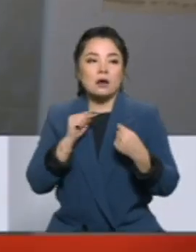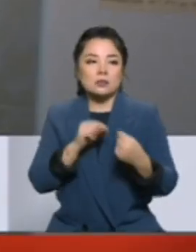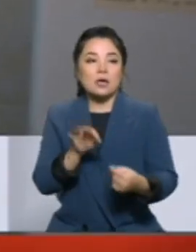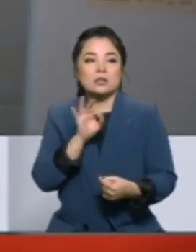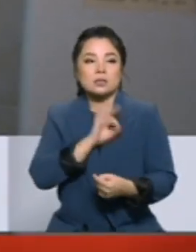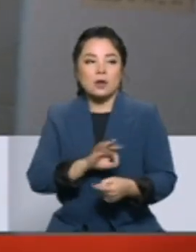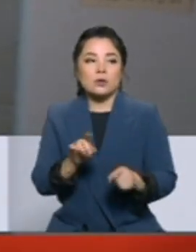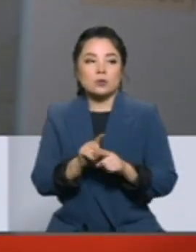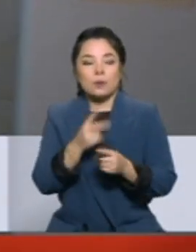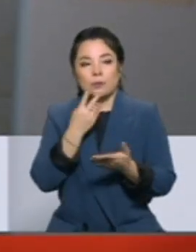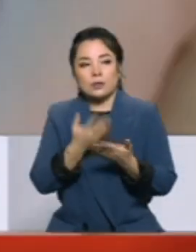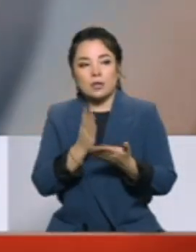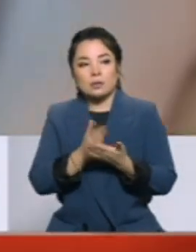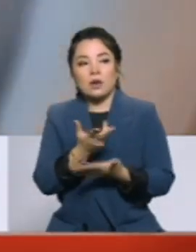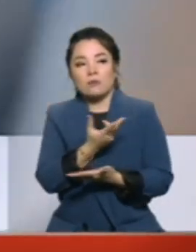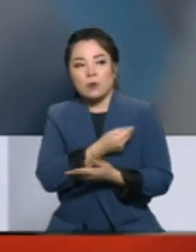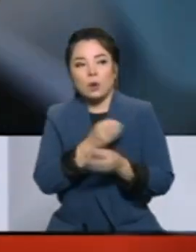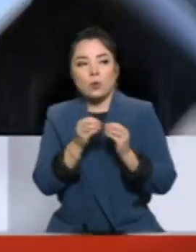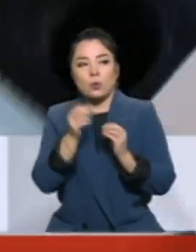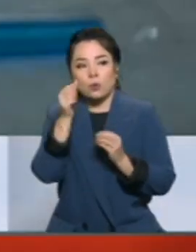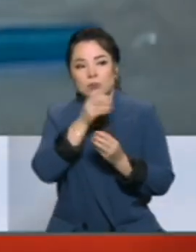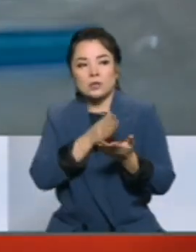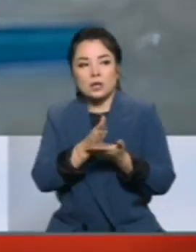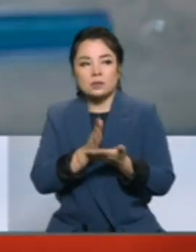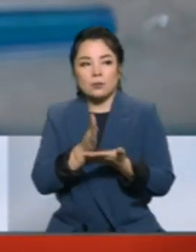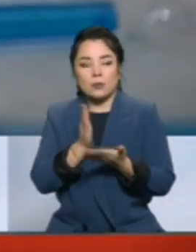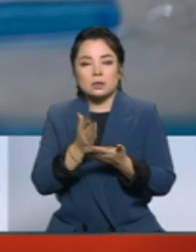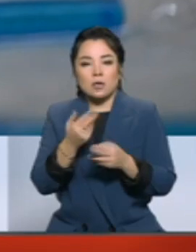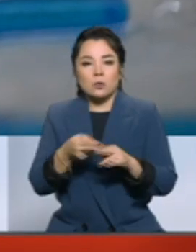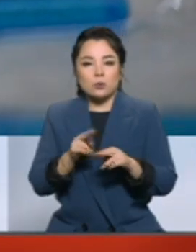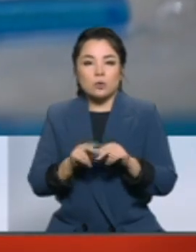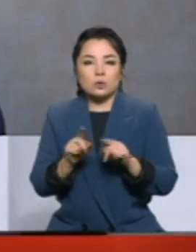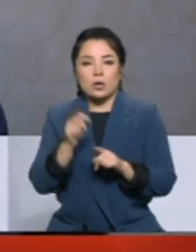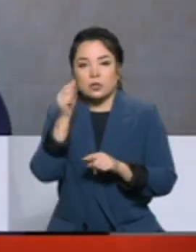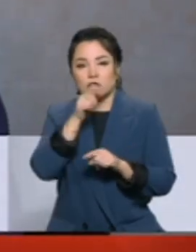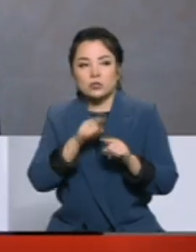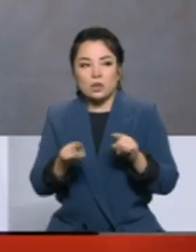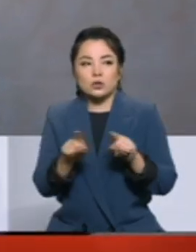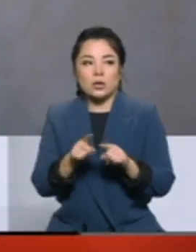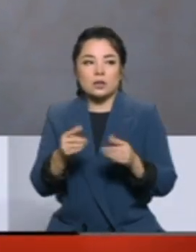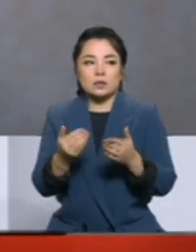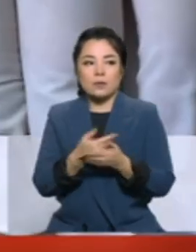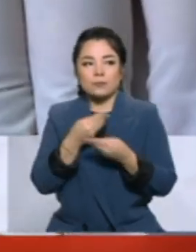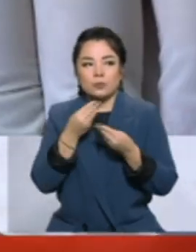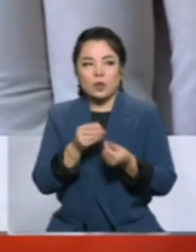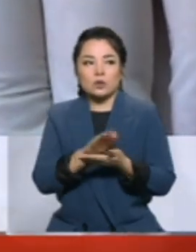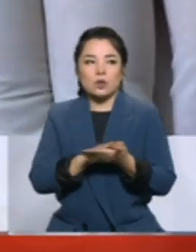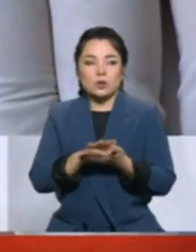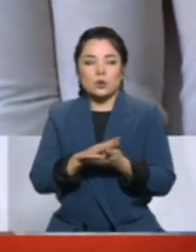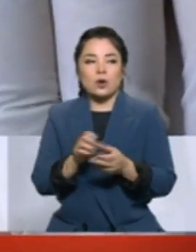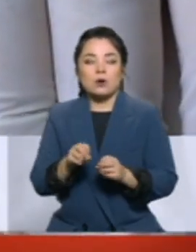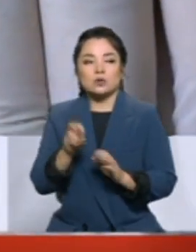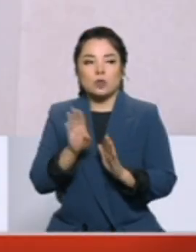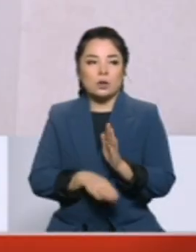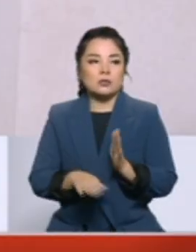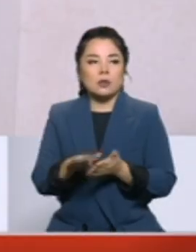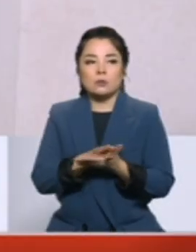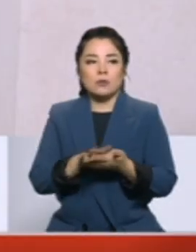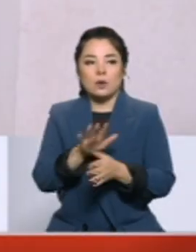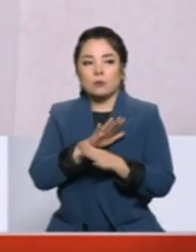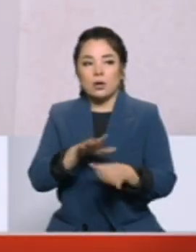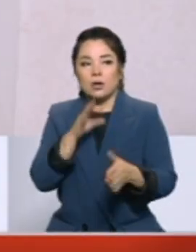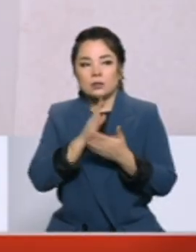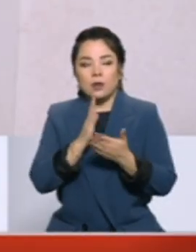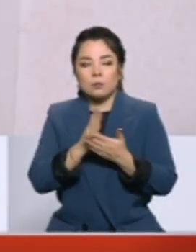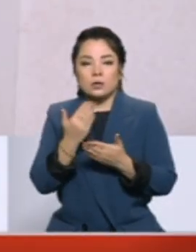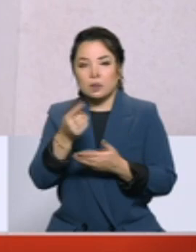тиімділігі дәлелденген бұл вакцинаны 10 жылдан бері қолданып келеміз. Осы жылдар ішінде жанама әсер немесе асқынулар болмаған деді.